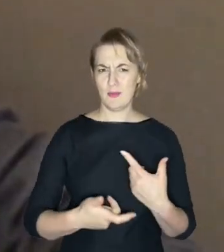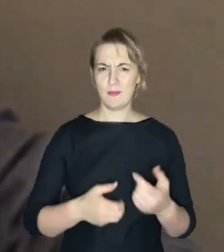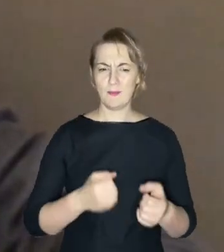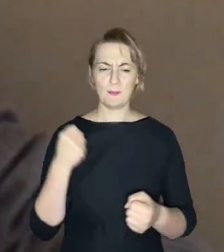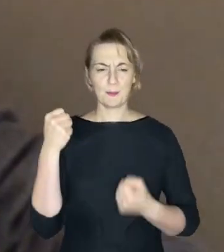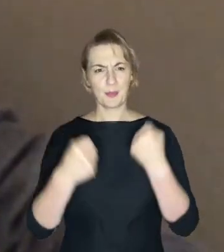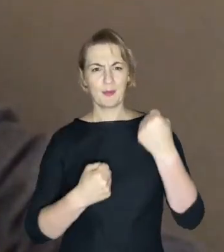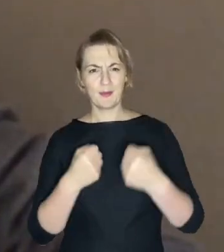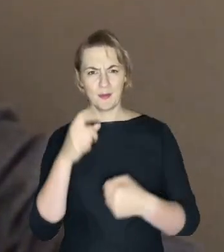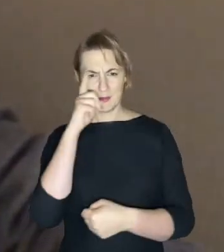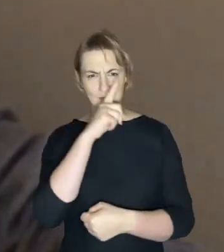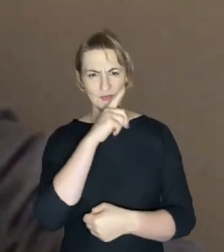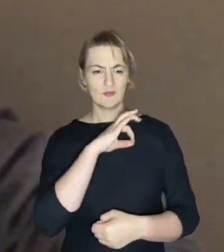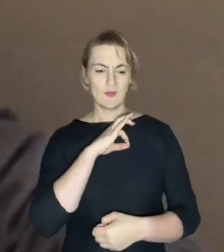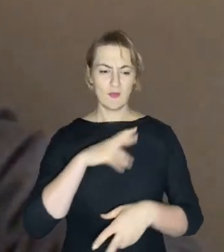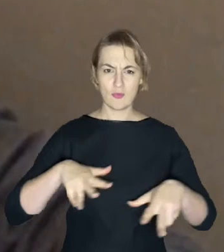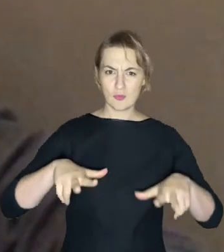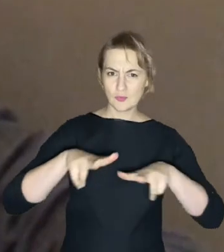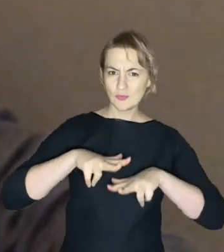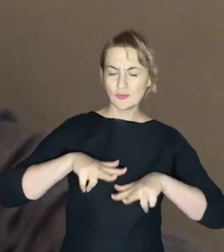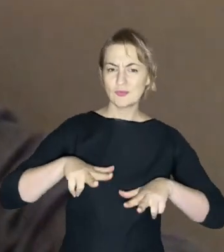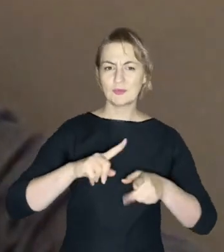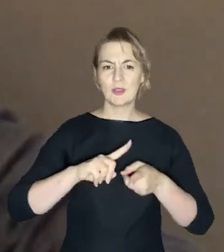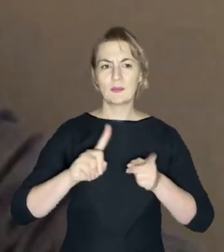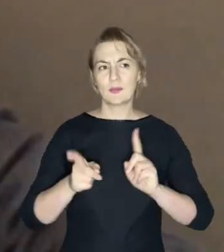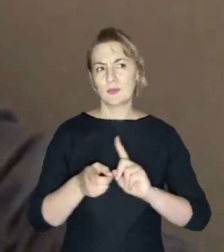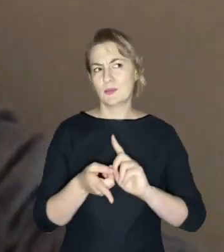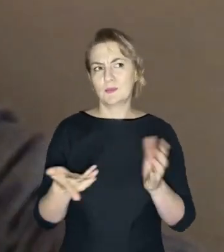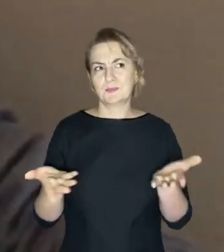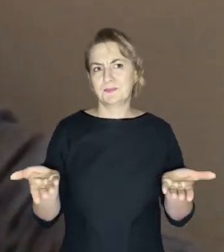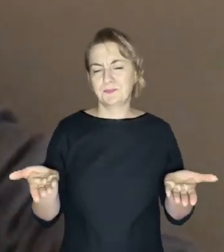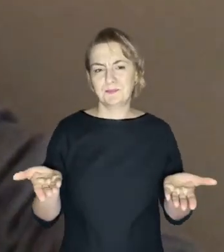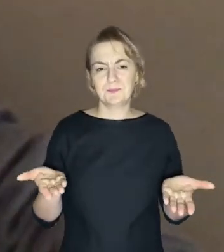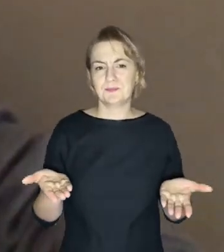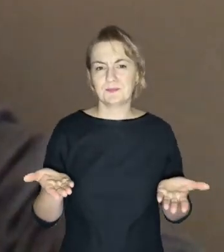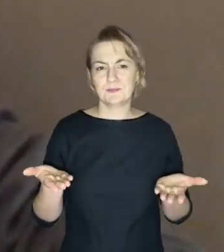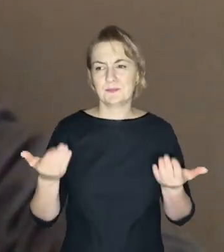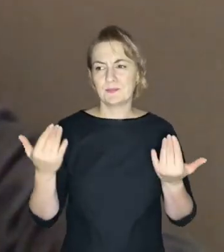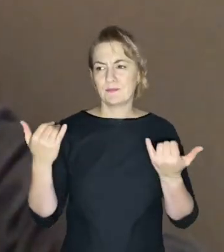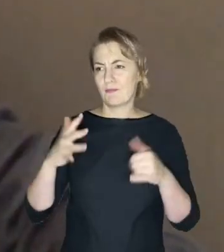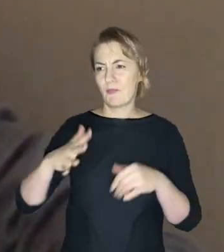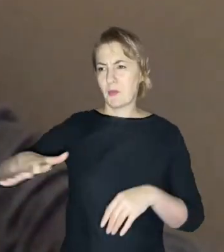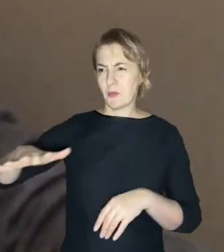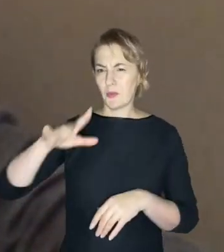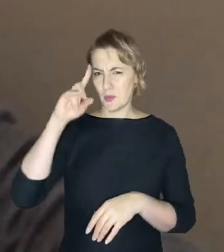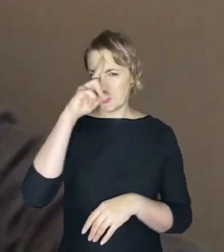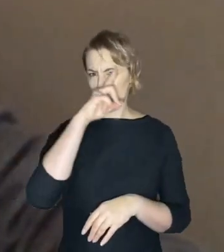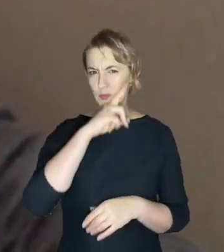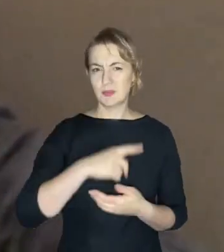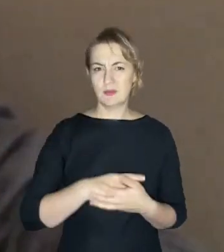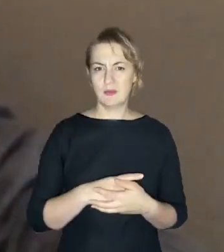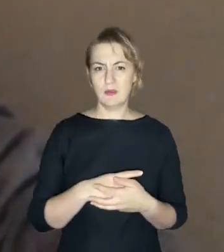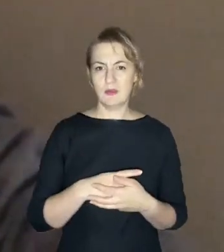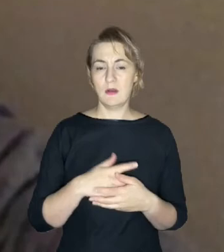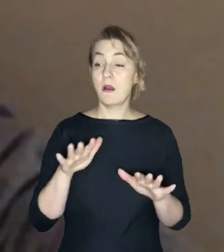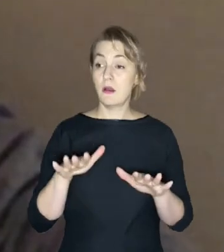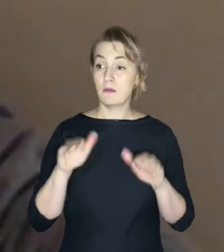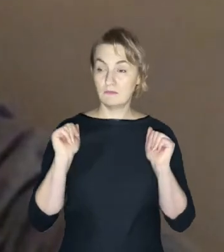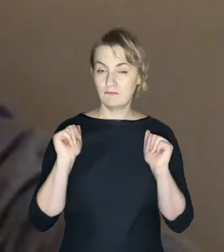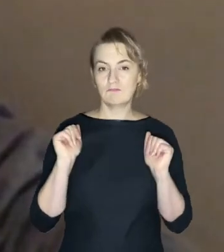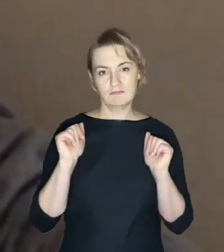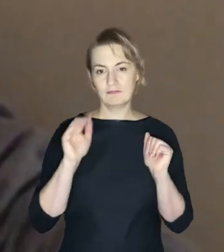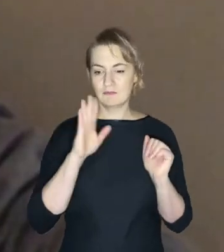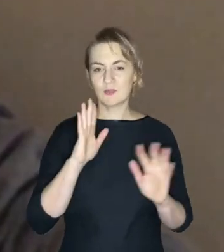ludzi w swojej rodzinie albo gdzieś tam w niedalekiej okolicy, no to jeśli się od tego powstrzyma, to też